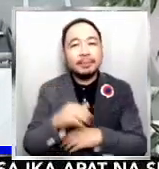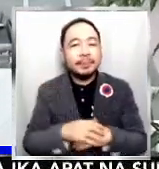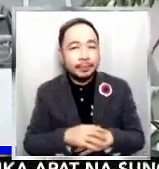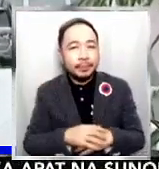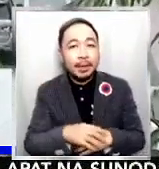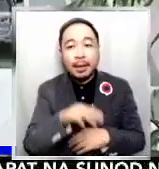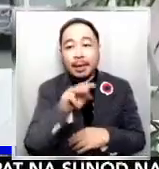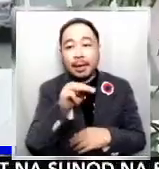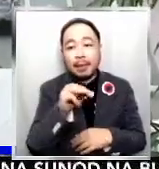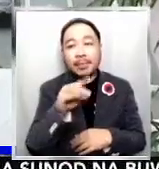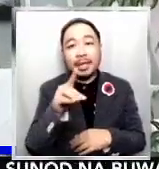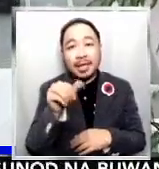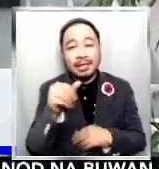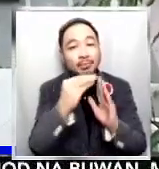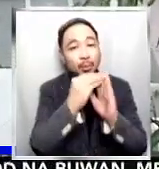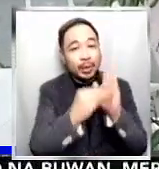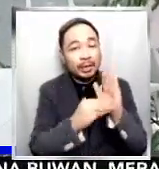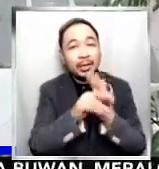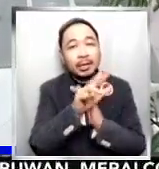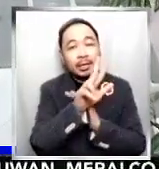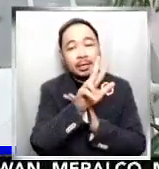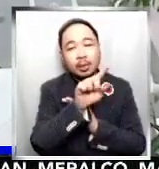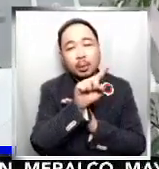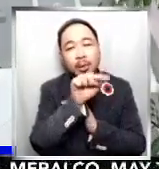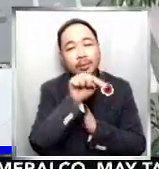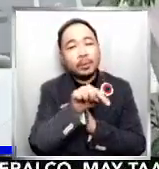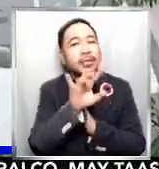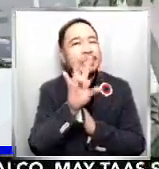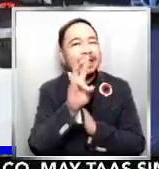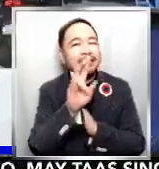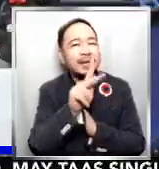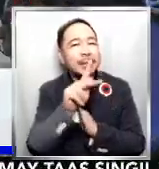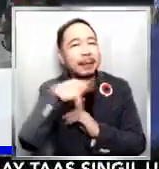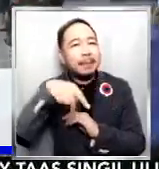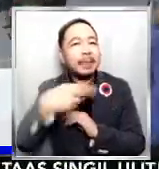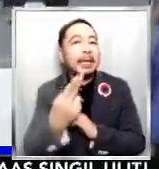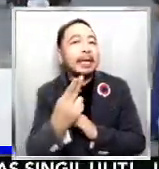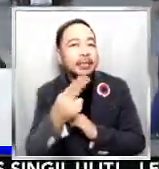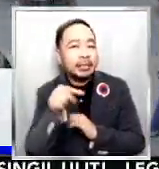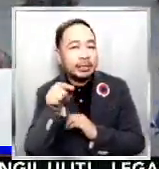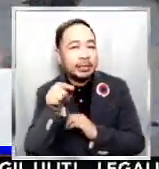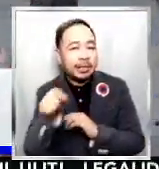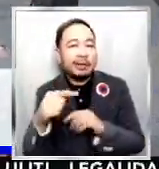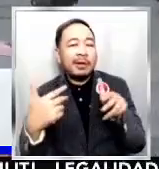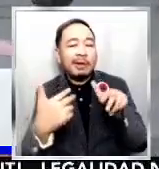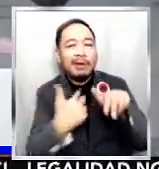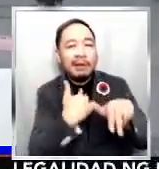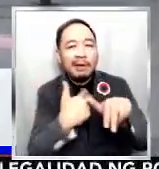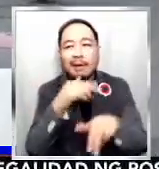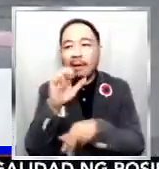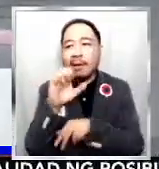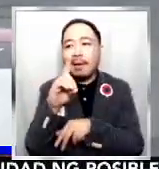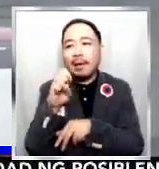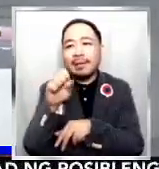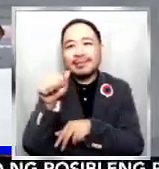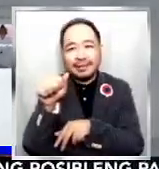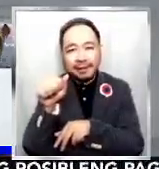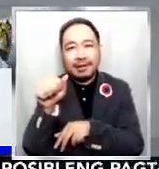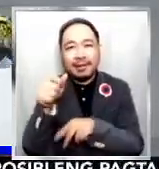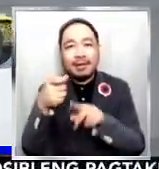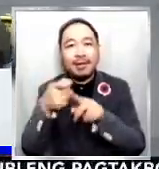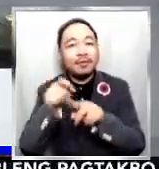31.57 kilometers per hour ang average speed sa EDSA southbound. Samantalang bago magpandemya noong January